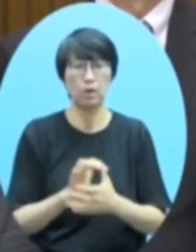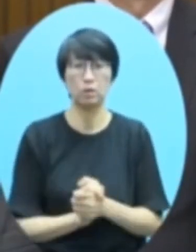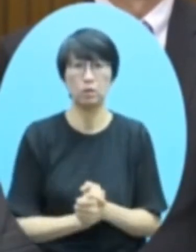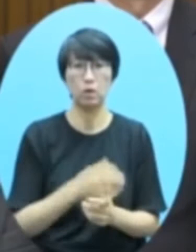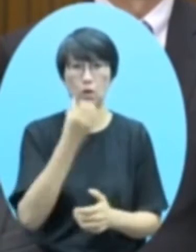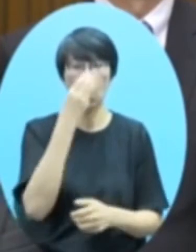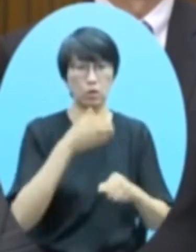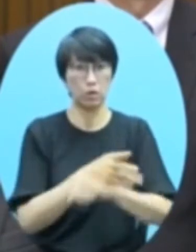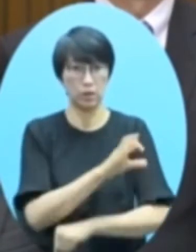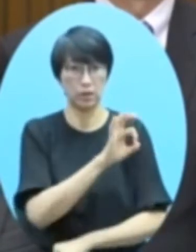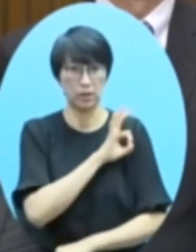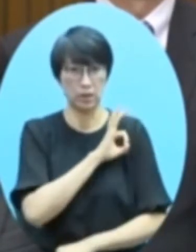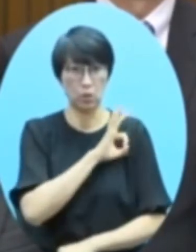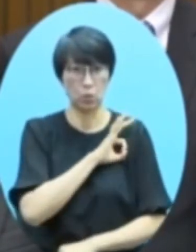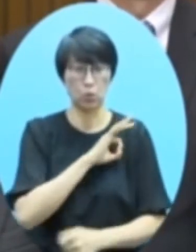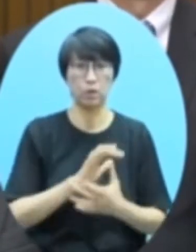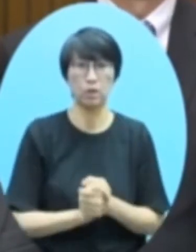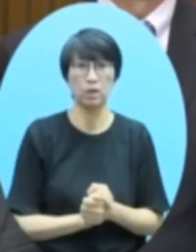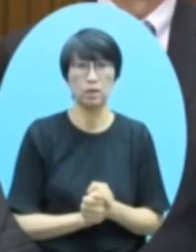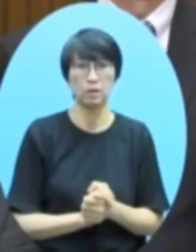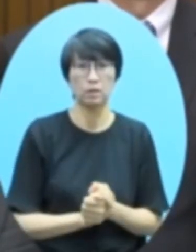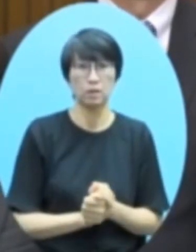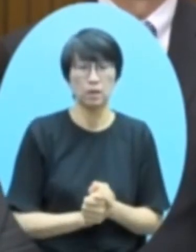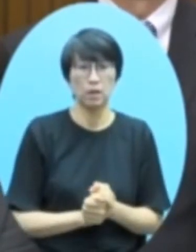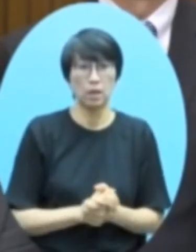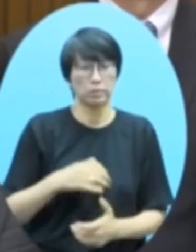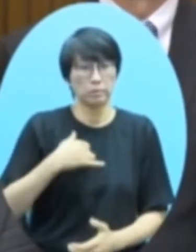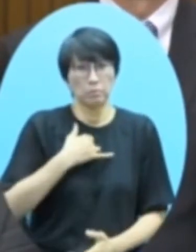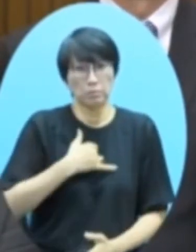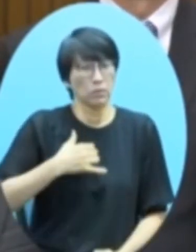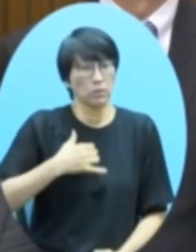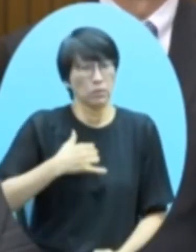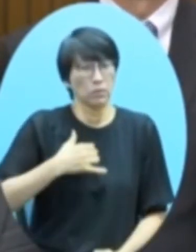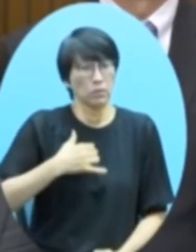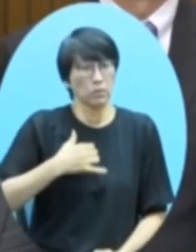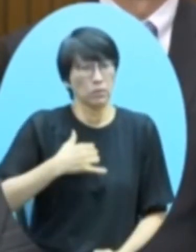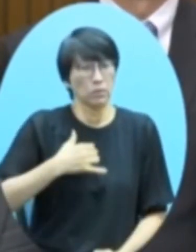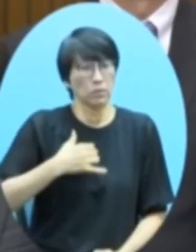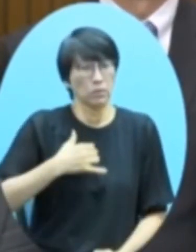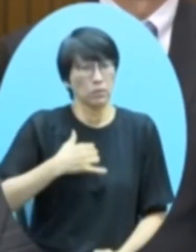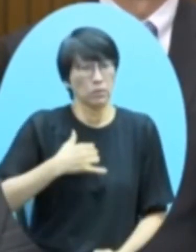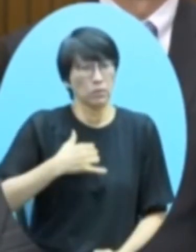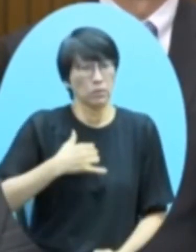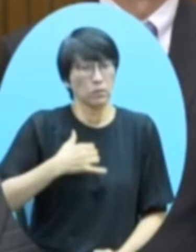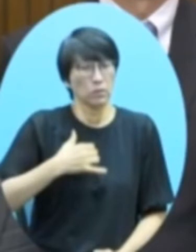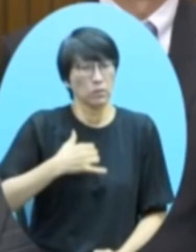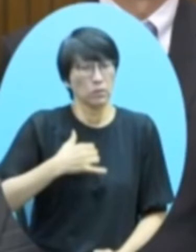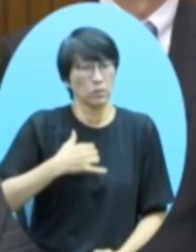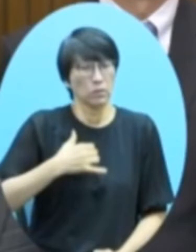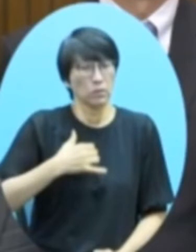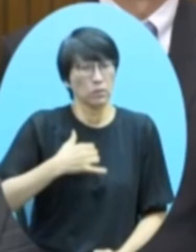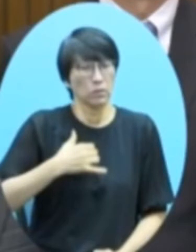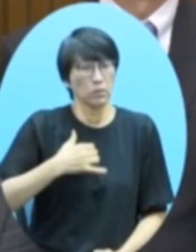港社會陷入十分焦慮和危險